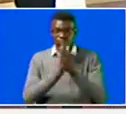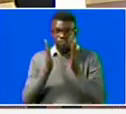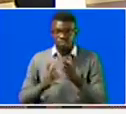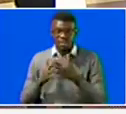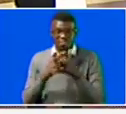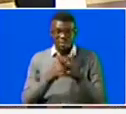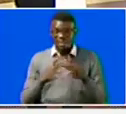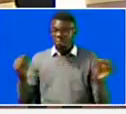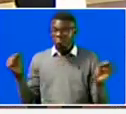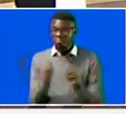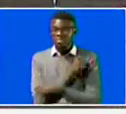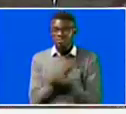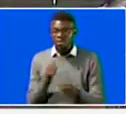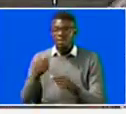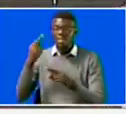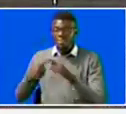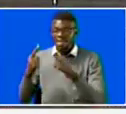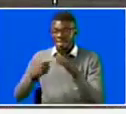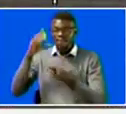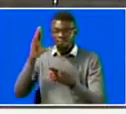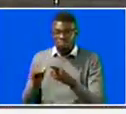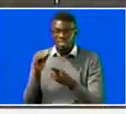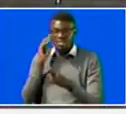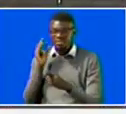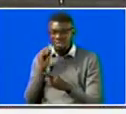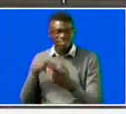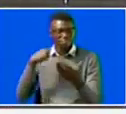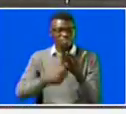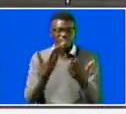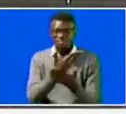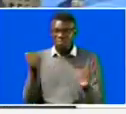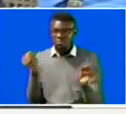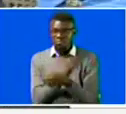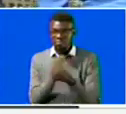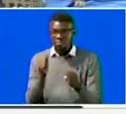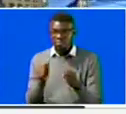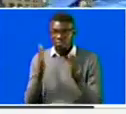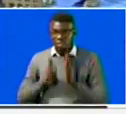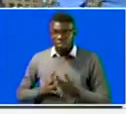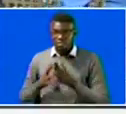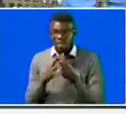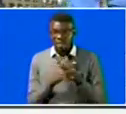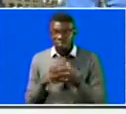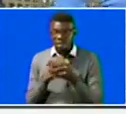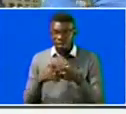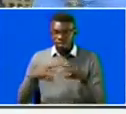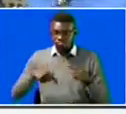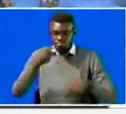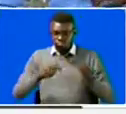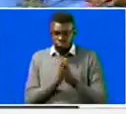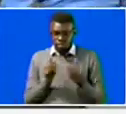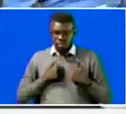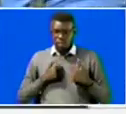Siwezi, atokae miaka 50 huko. Hawezi. Umesema uwezi shindana na Mwamerika. Siwezi shindana na Mwamerika, lakini Mwamerika hawezi shindana na mimi kukua